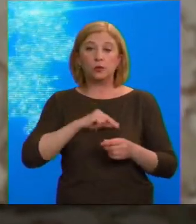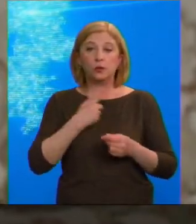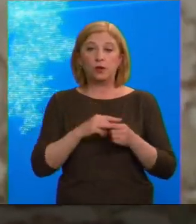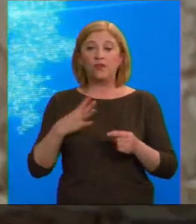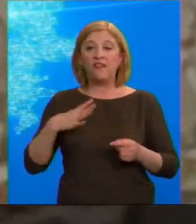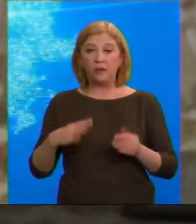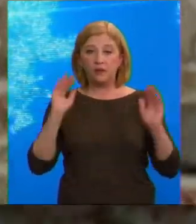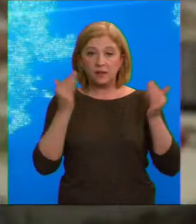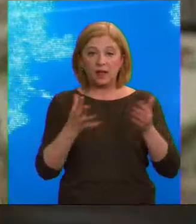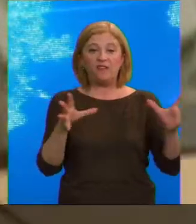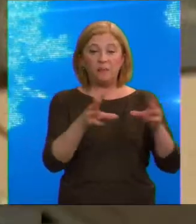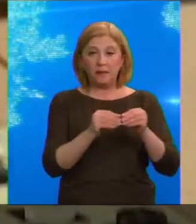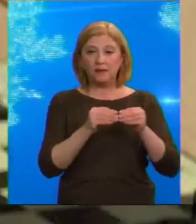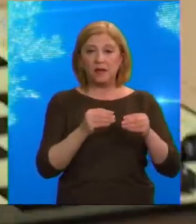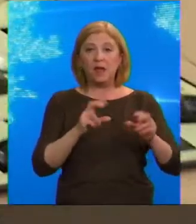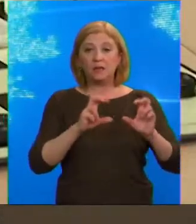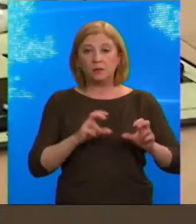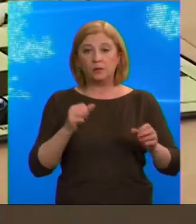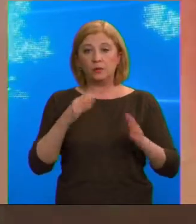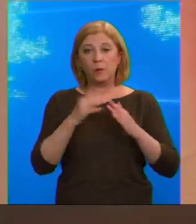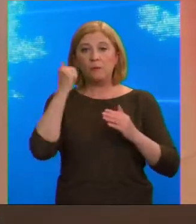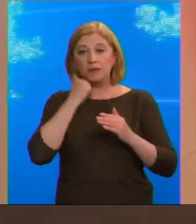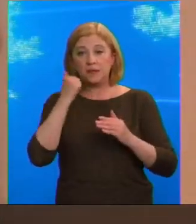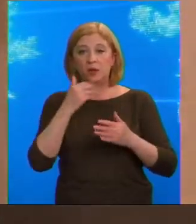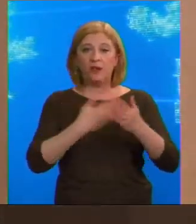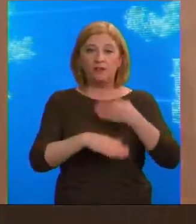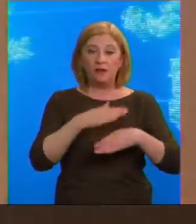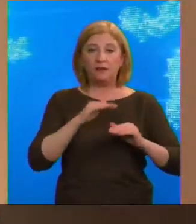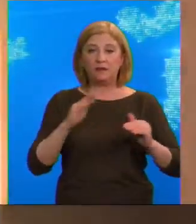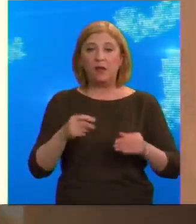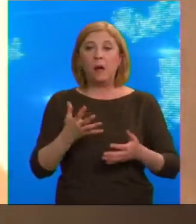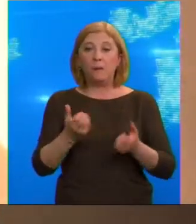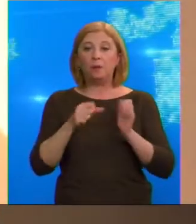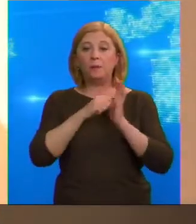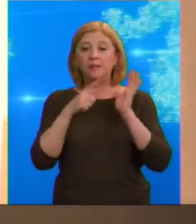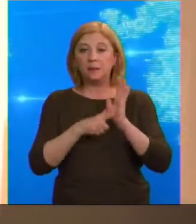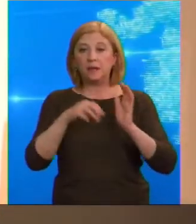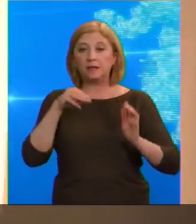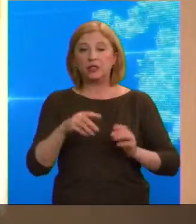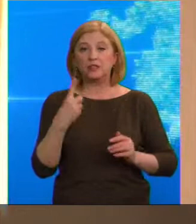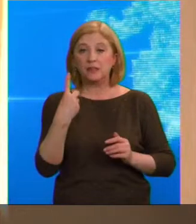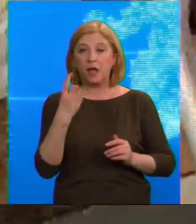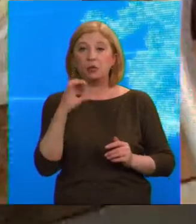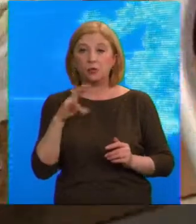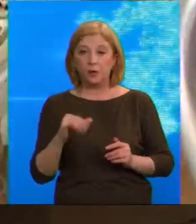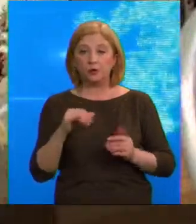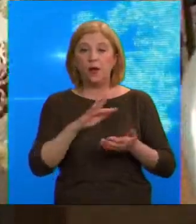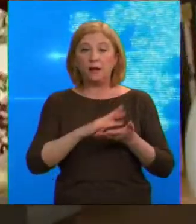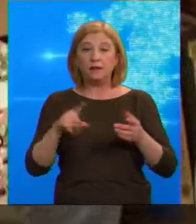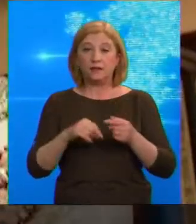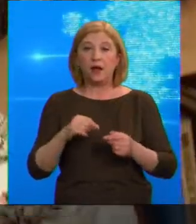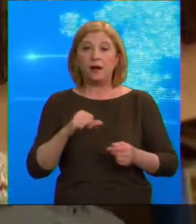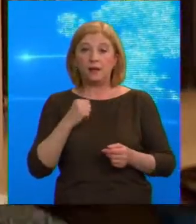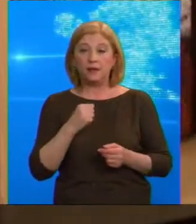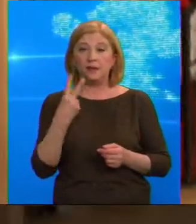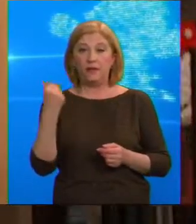вынужденной изоляции вместе с постояльцами домов престарелых, инвалидов, детских домов, получат по 17 тысяч рублей за смену. Длится она, как и карантин, 2 недели, после